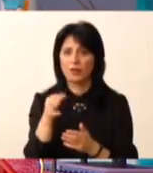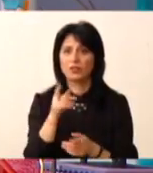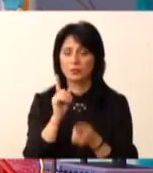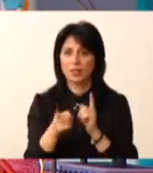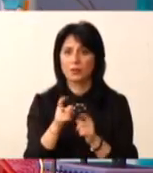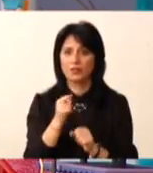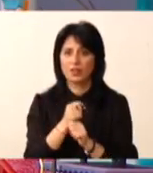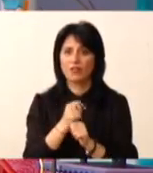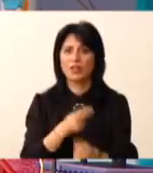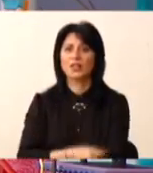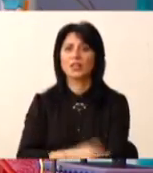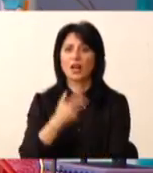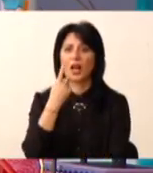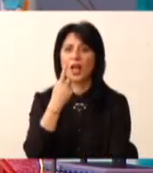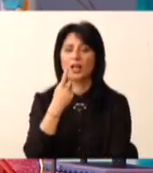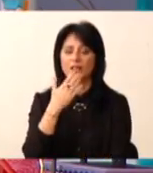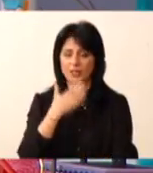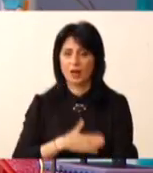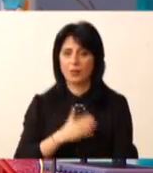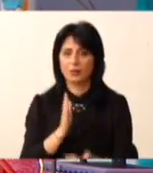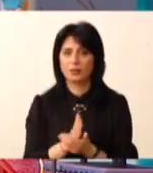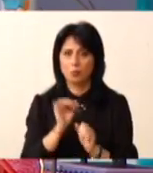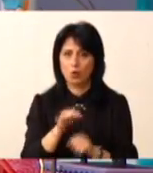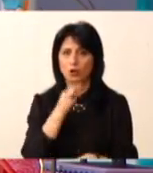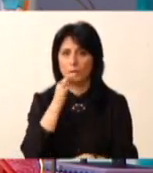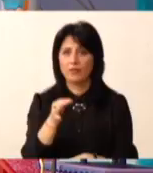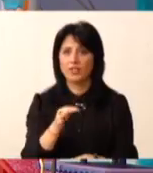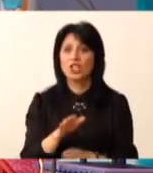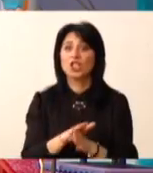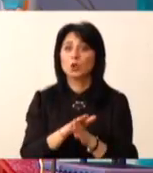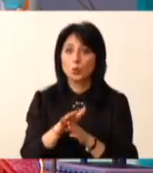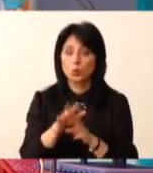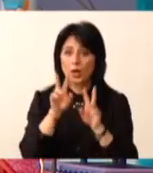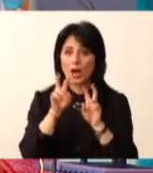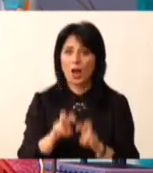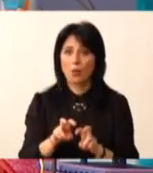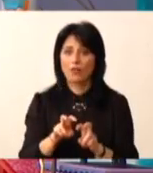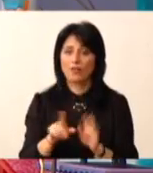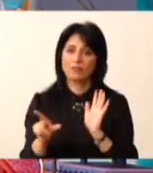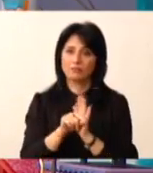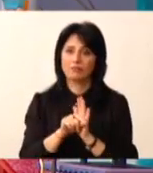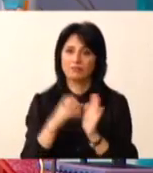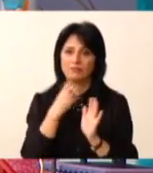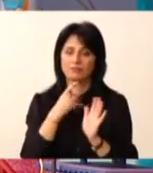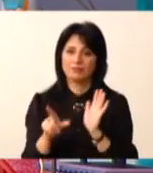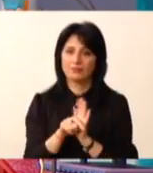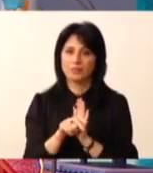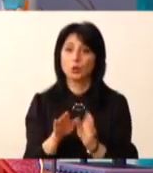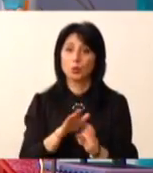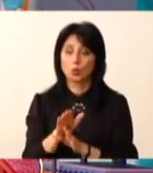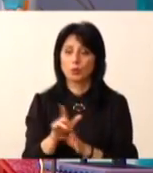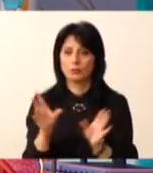ნამდვილად გავცემთ ანალიზის, მხოლოდ ანალიზის საფუძველზე. მაგრამ სრული გამოკვლევა ნამდვილად არ იქნება ჩატარებული ექოსკოპიის